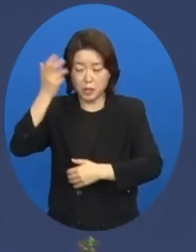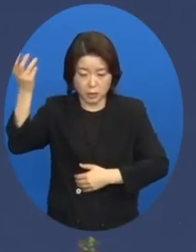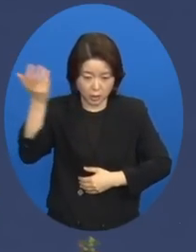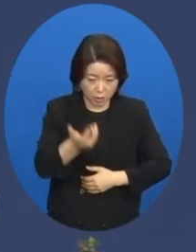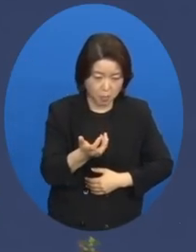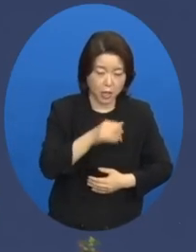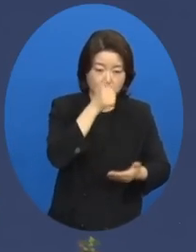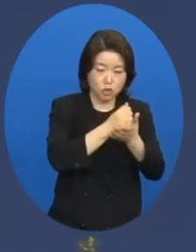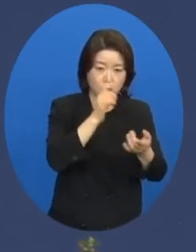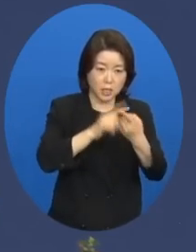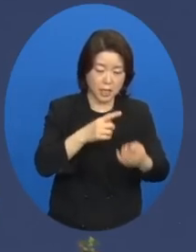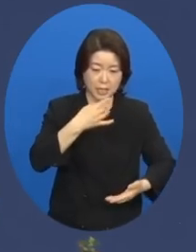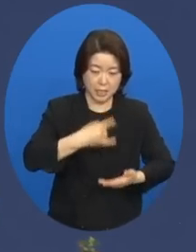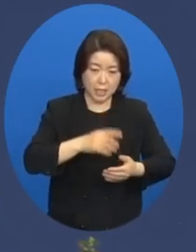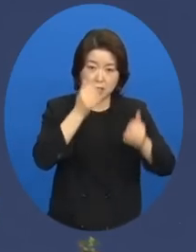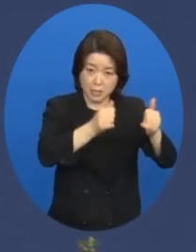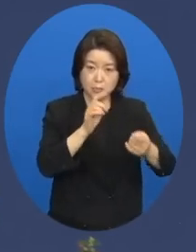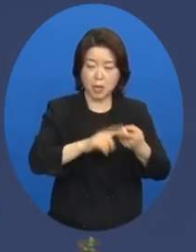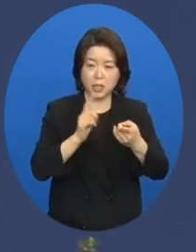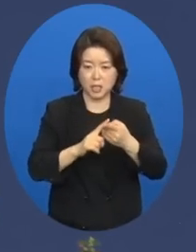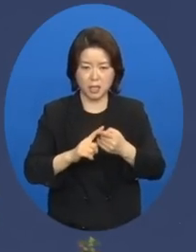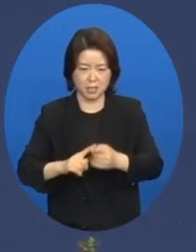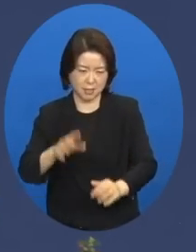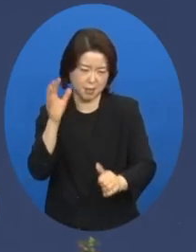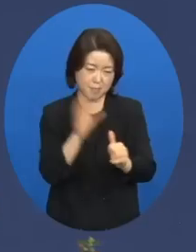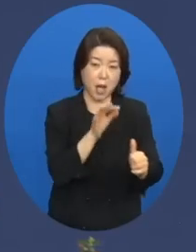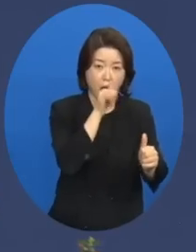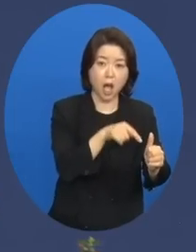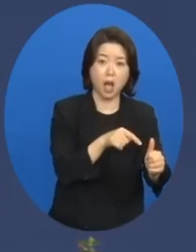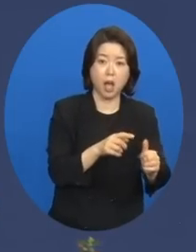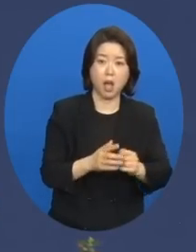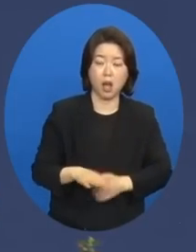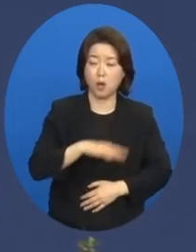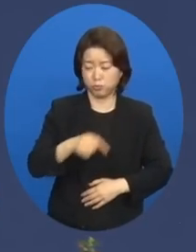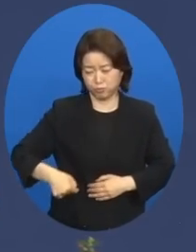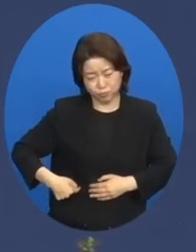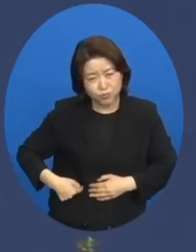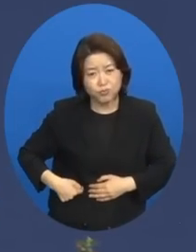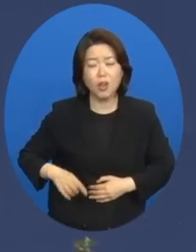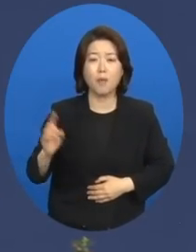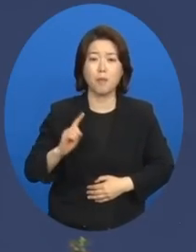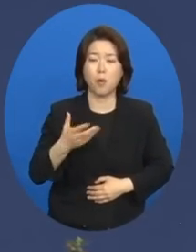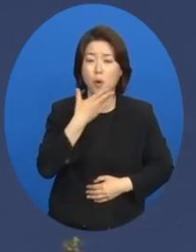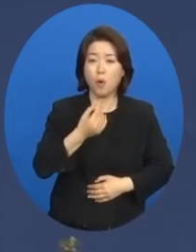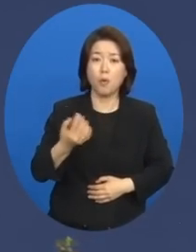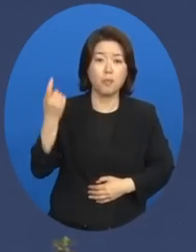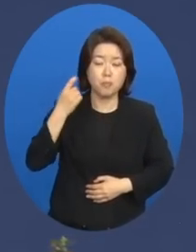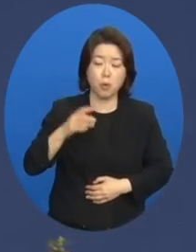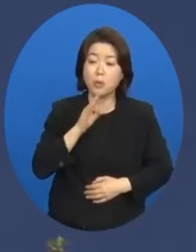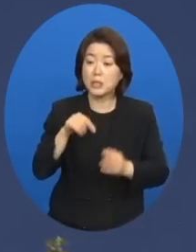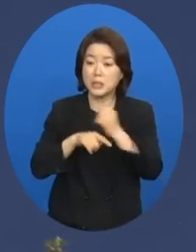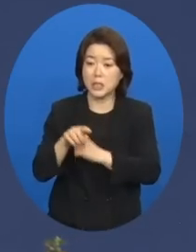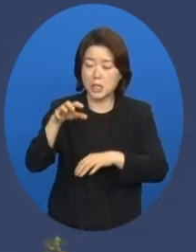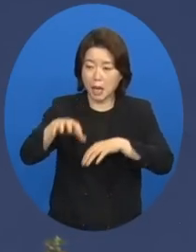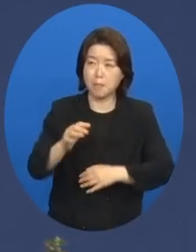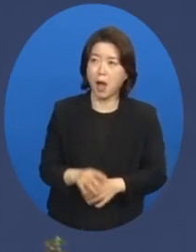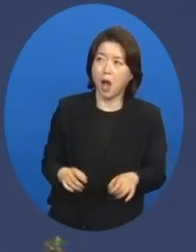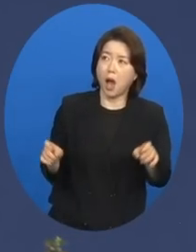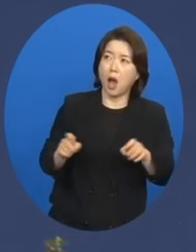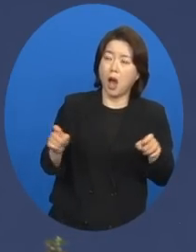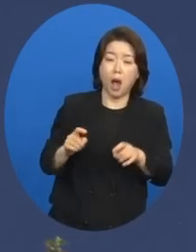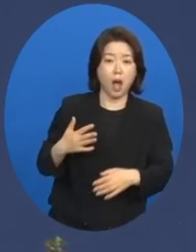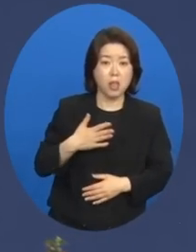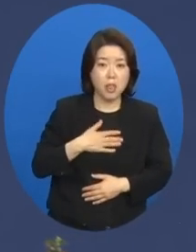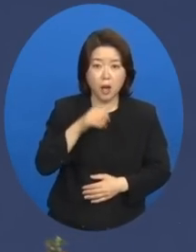대하여 세상을 책망하시리라. 흔한 말로 우리의 양심이 복음의 진리 앞에 그냥 돌돌 떨면서 내가